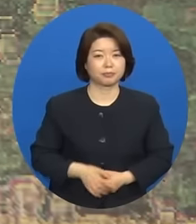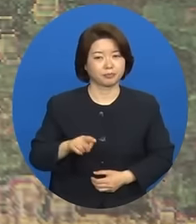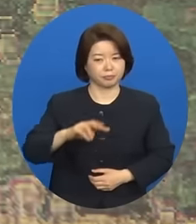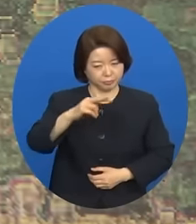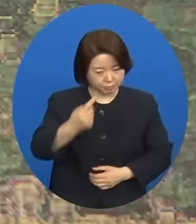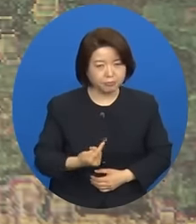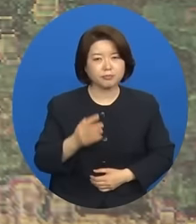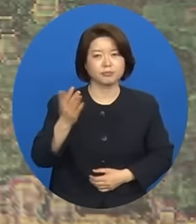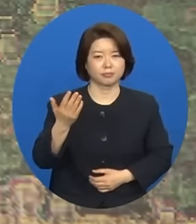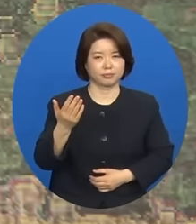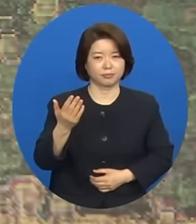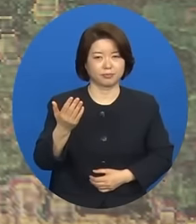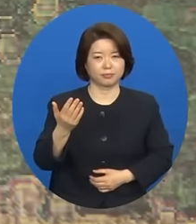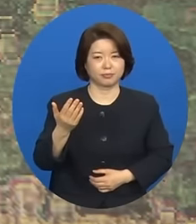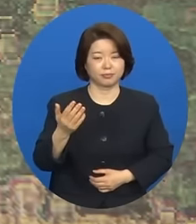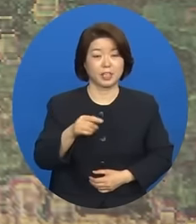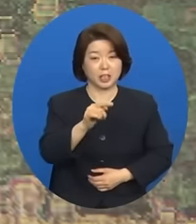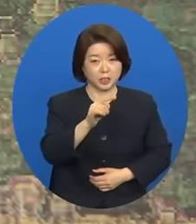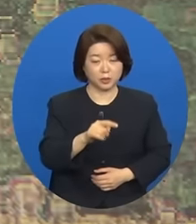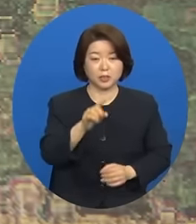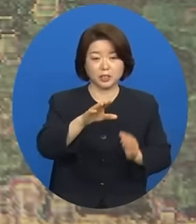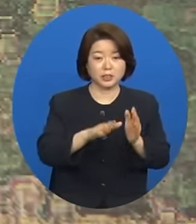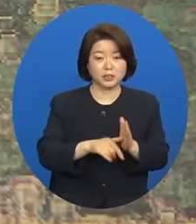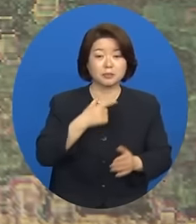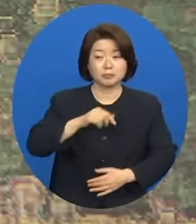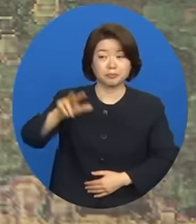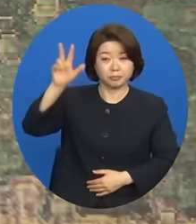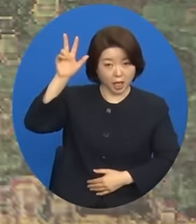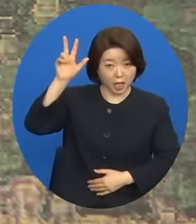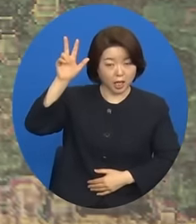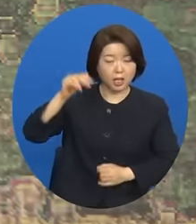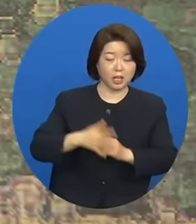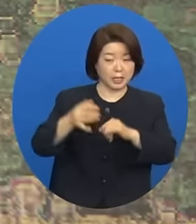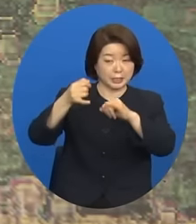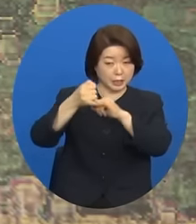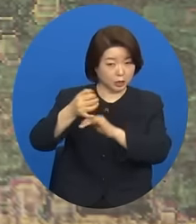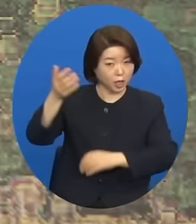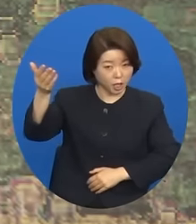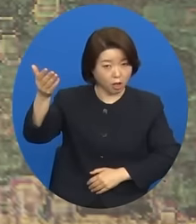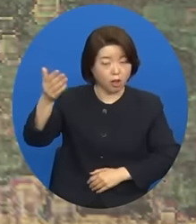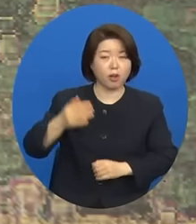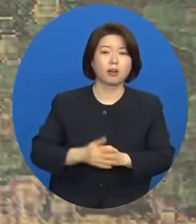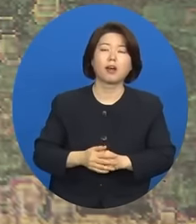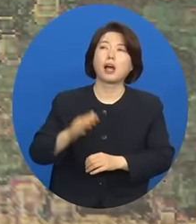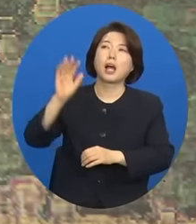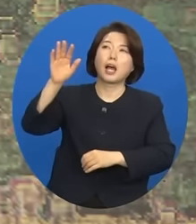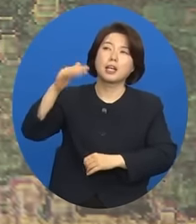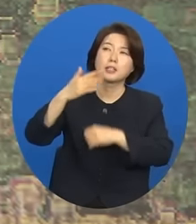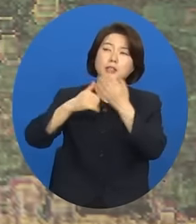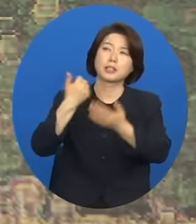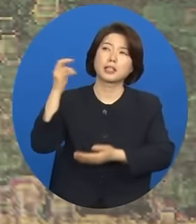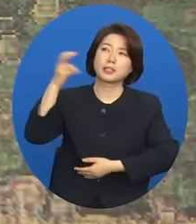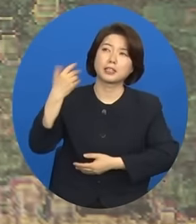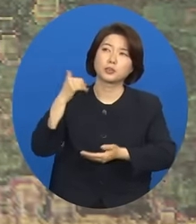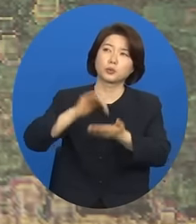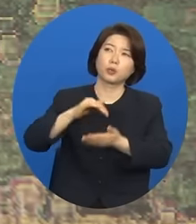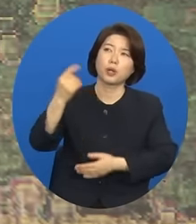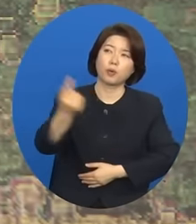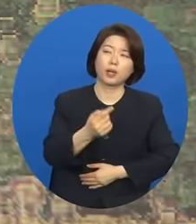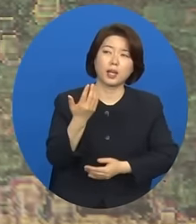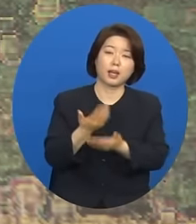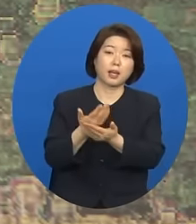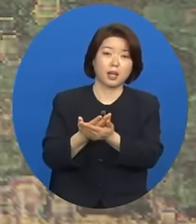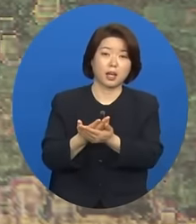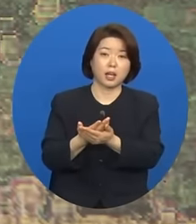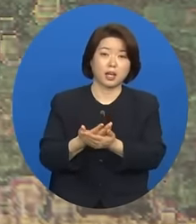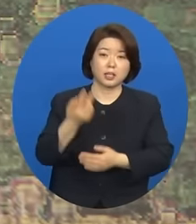된다. 너가 그때 서원했던 거, 약속한 거, 하나님 저 다시 돌아올 겁니다.